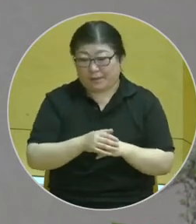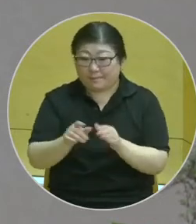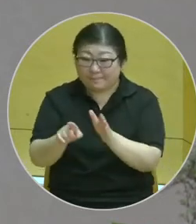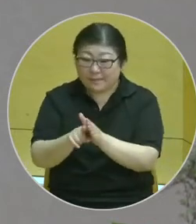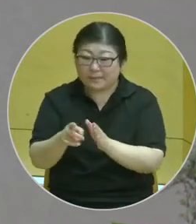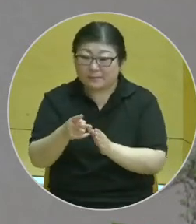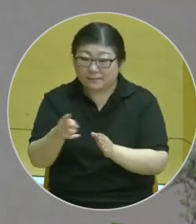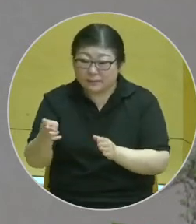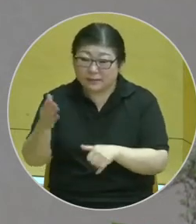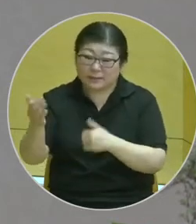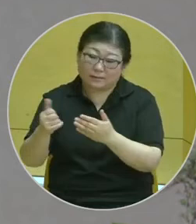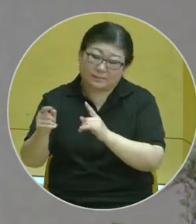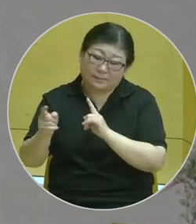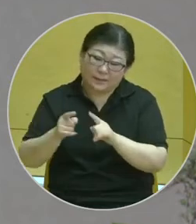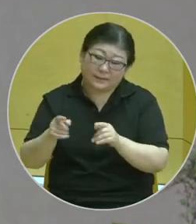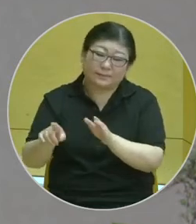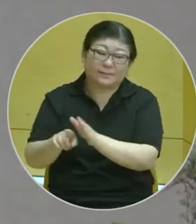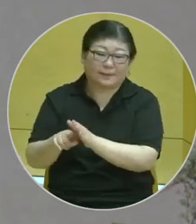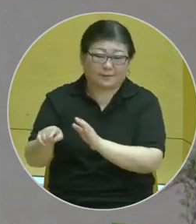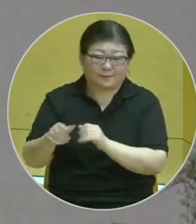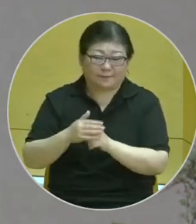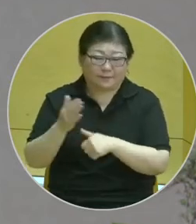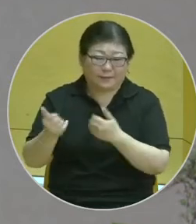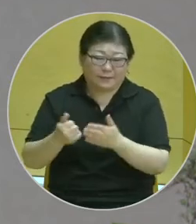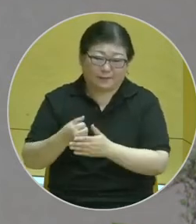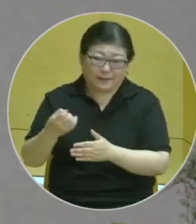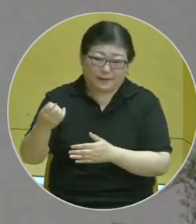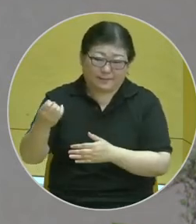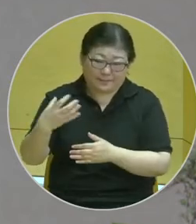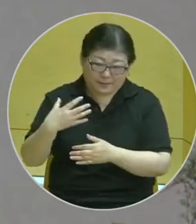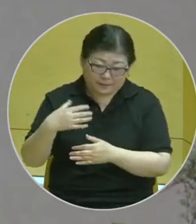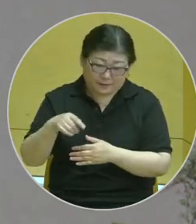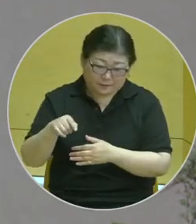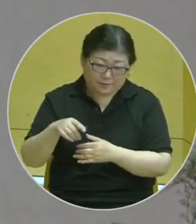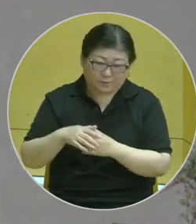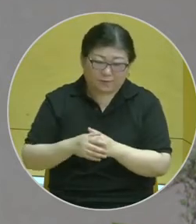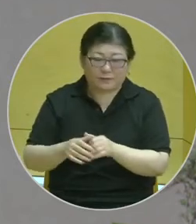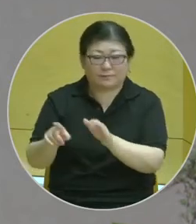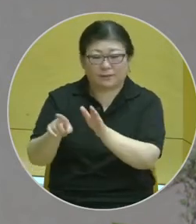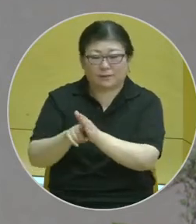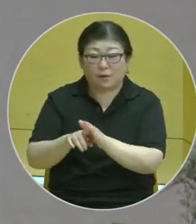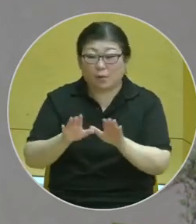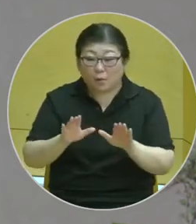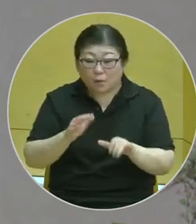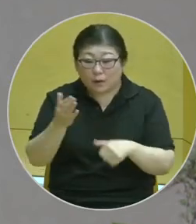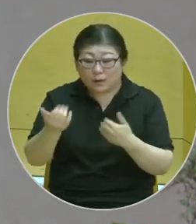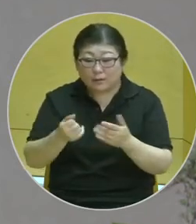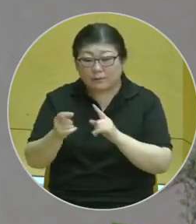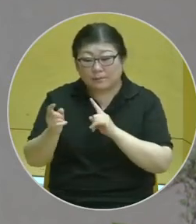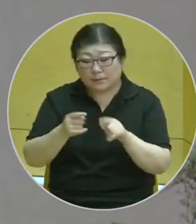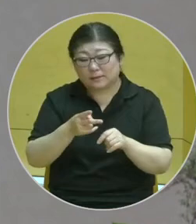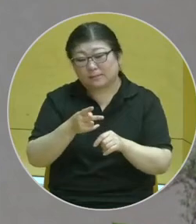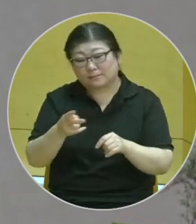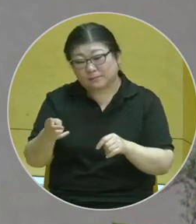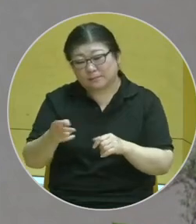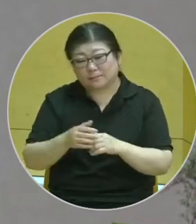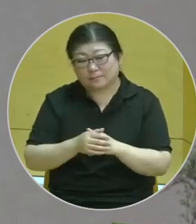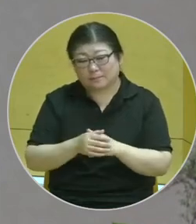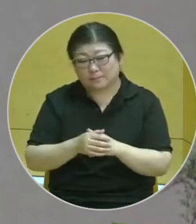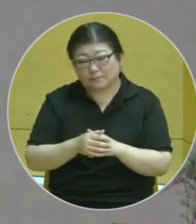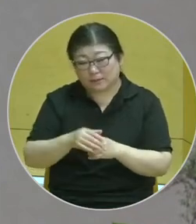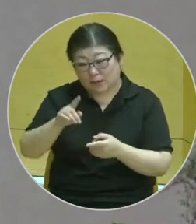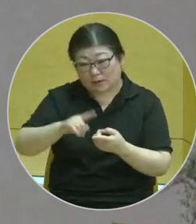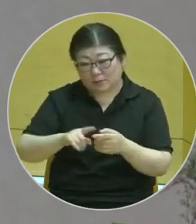겁니다 하나님이 하신 말씀을 믿는 겁니다 오늘 여기에 하나님이 하신 말씀을 믿는 그 믿음을 따라